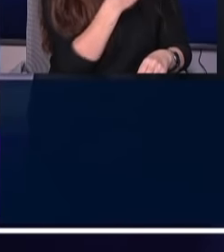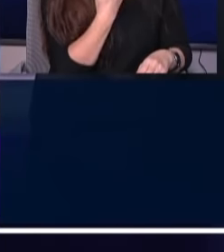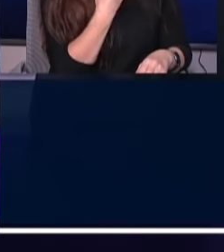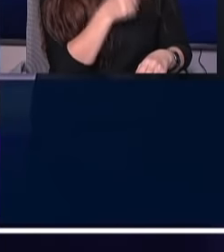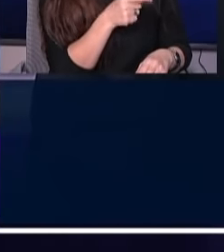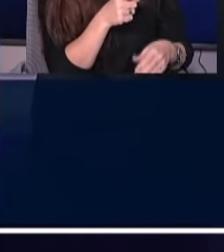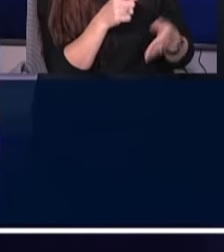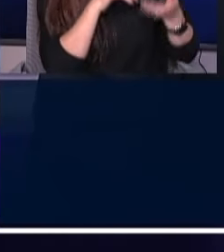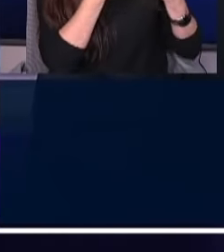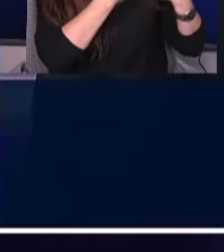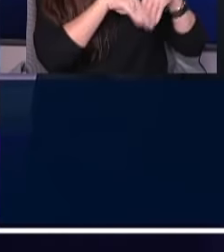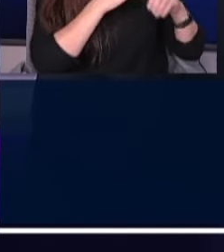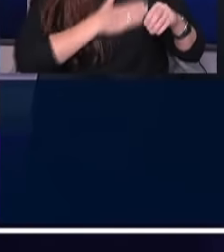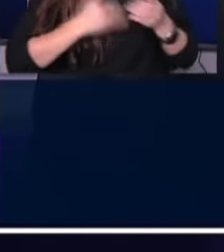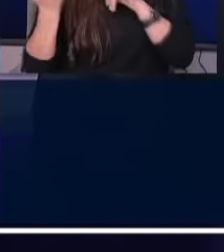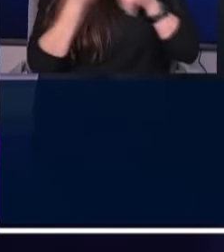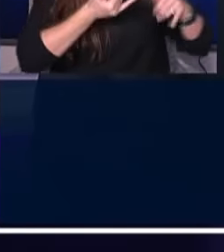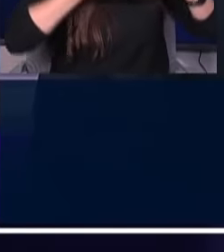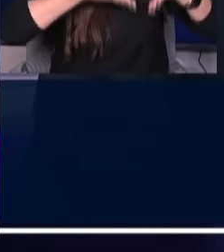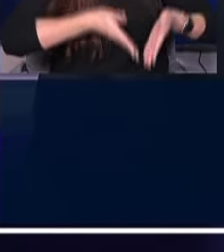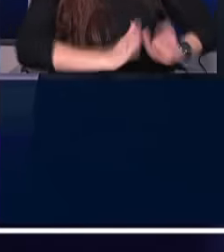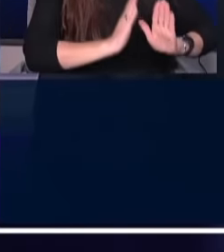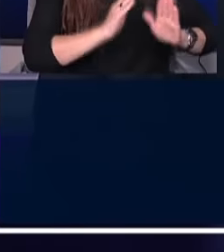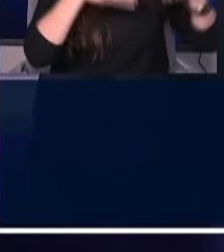המשפחה להביא את הבן לקבורה כאן בארץ.